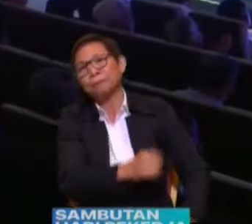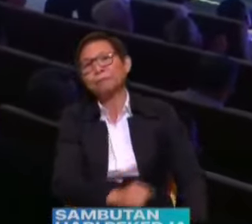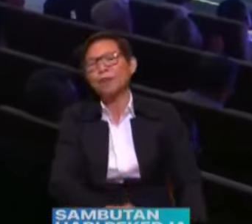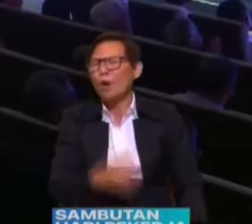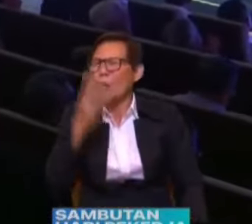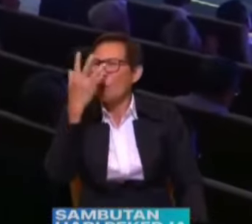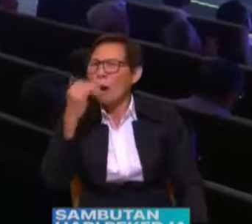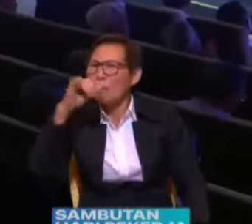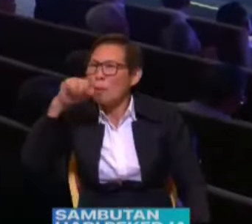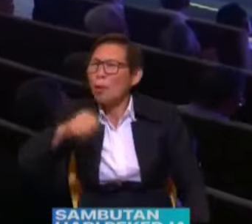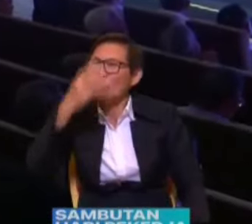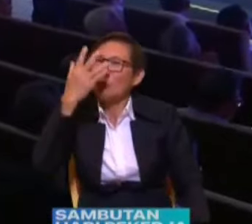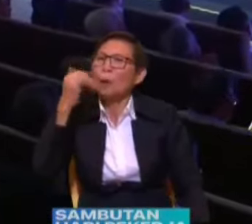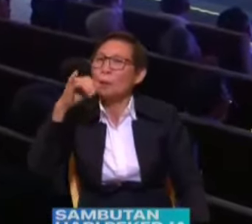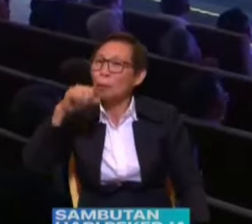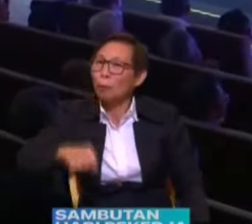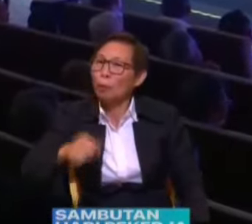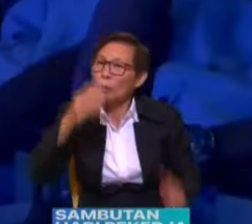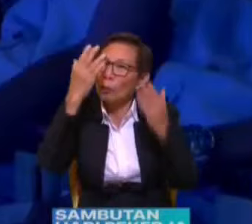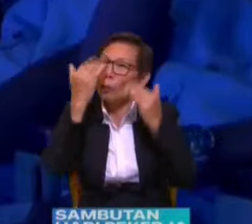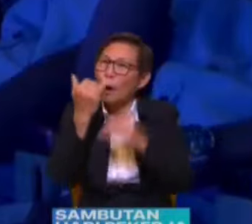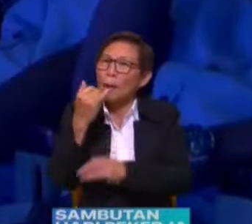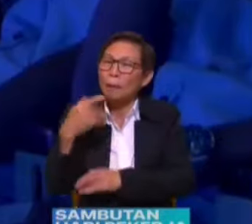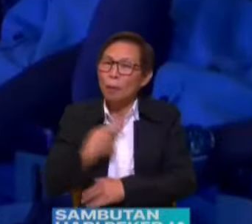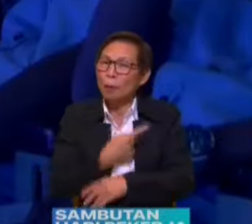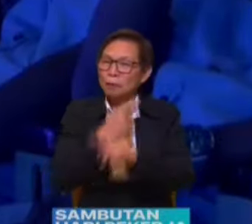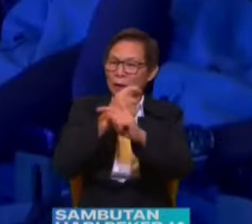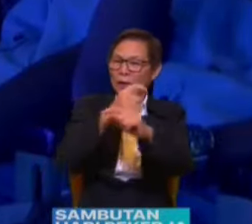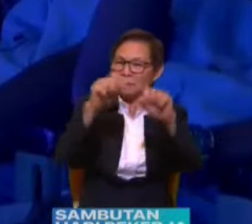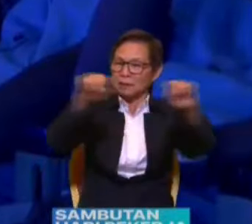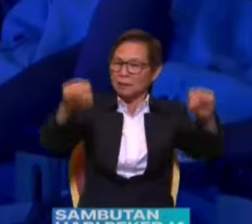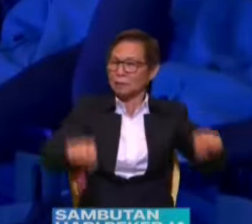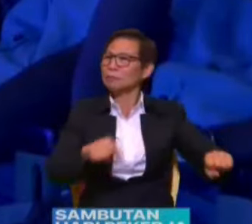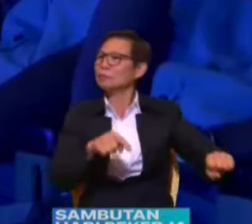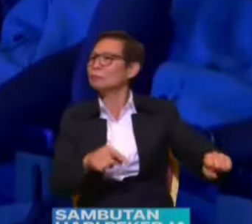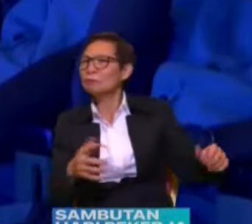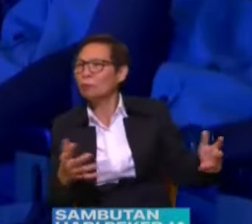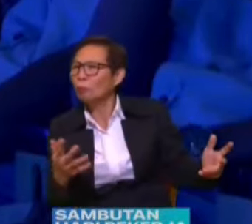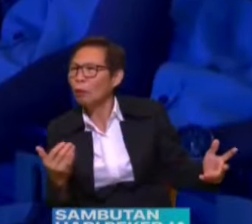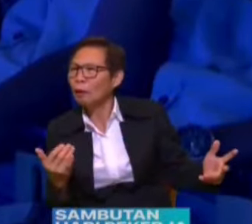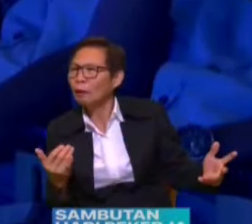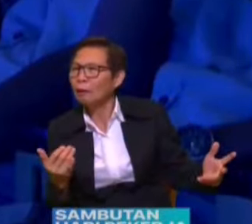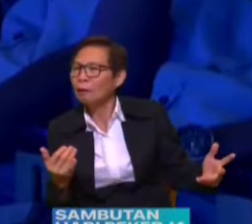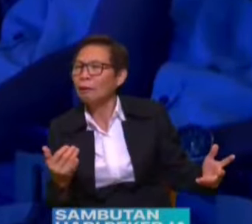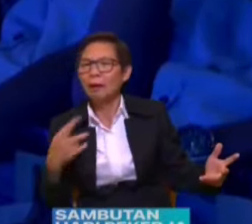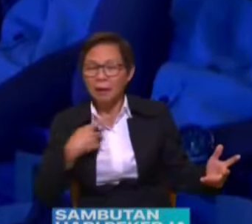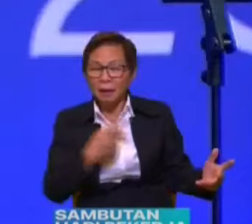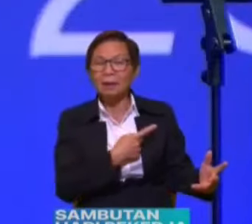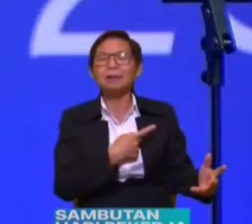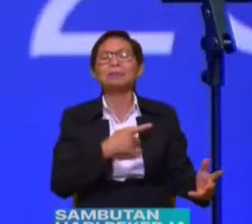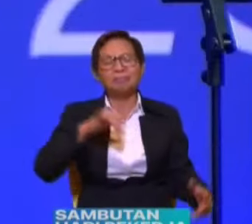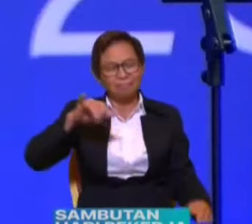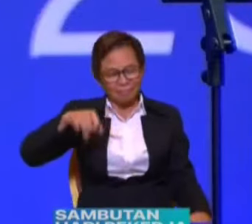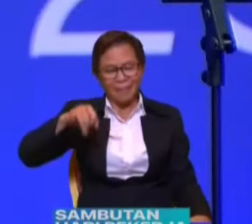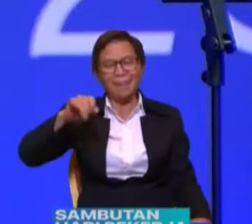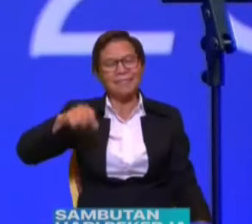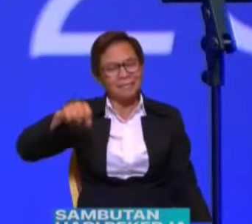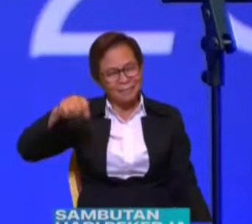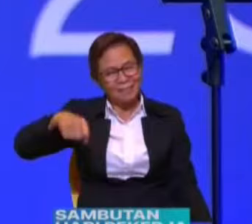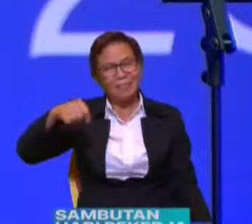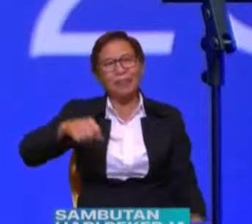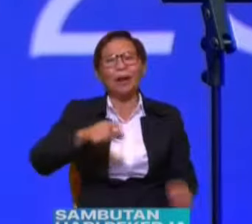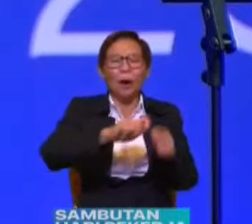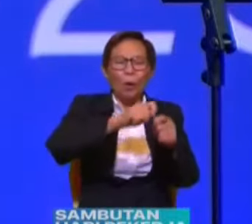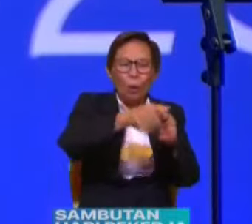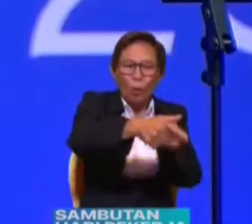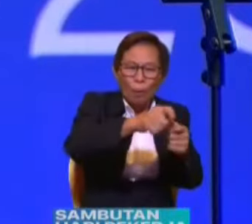Mengapa boleh kita pertahankan sistem begitu rupa? Kita akui pertama, upah